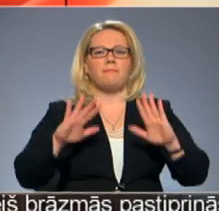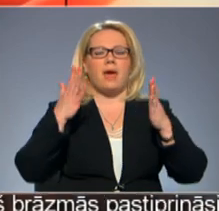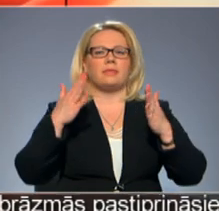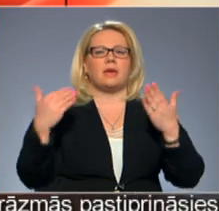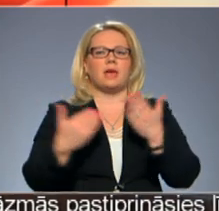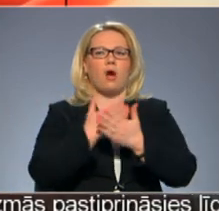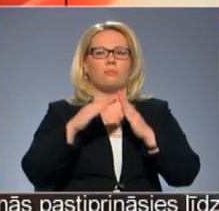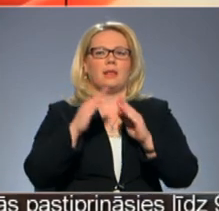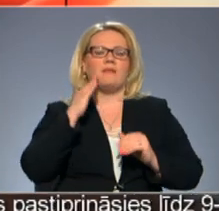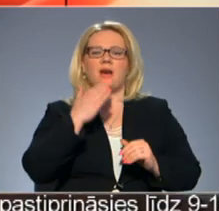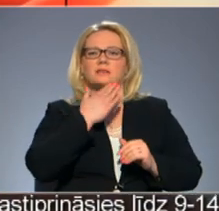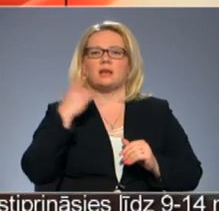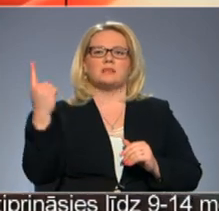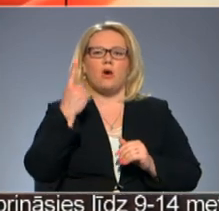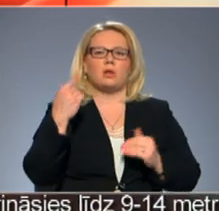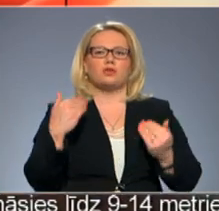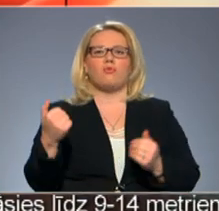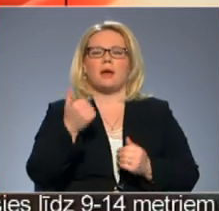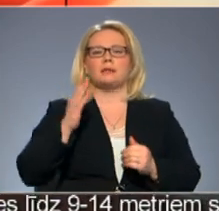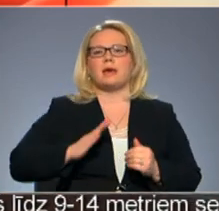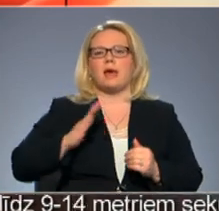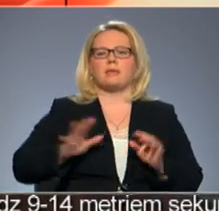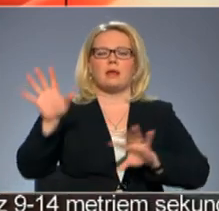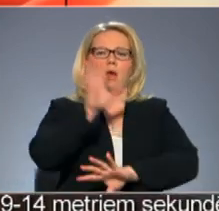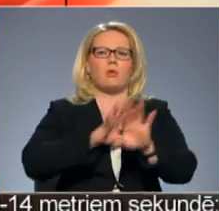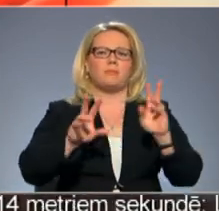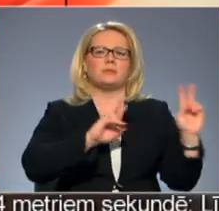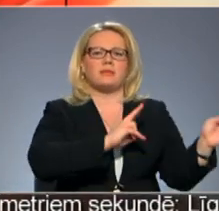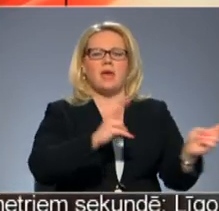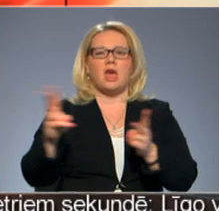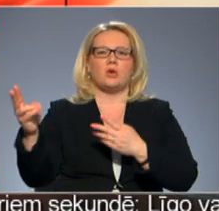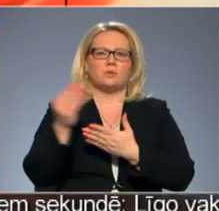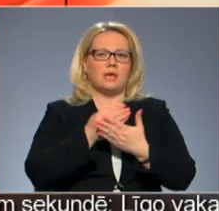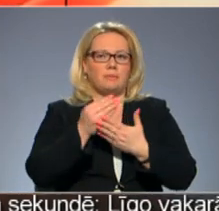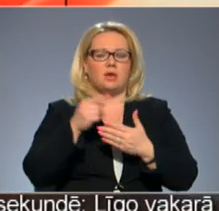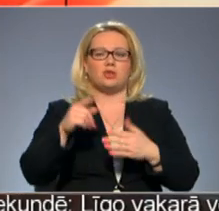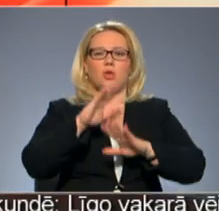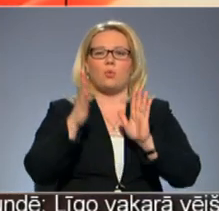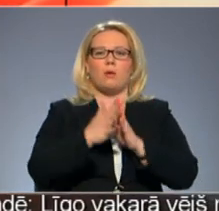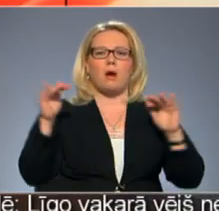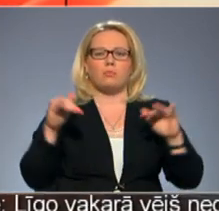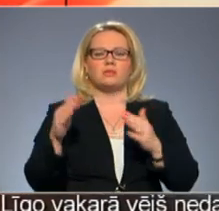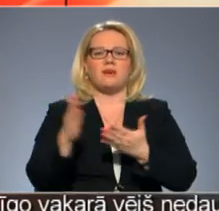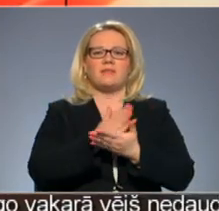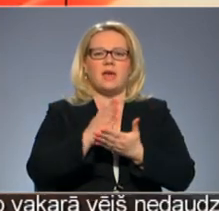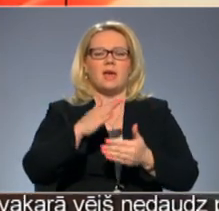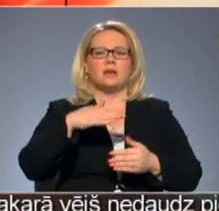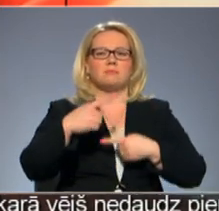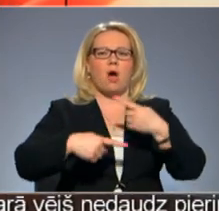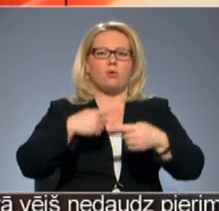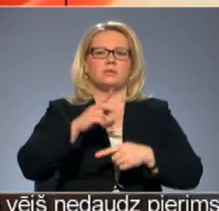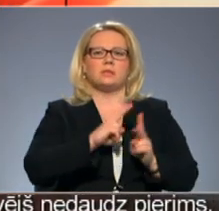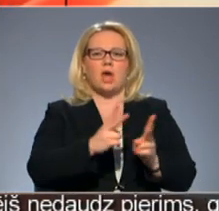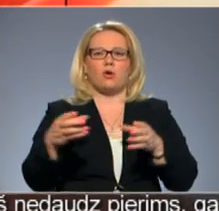bet Jaunpilī vasaras algrieži šogad sagaidīti raibās deju rakstu zīmēs. Šeit kopā pulcējās vidējās paaudzes deju kolektīvi,